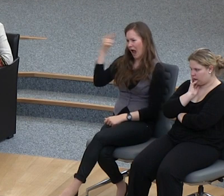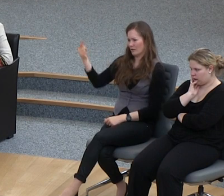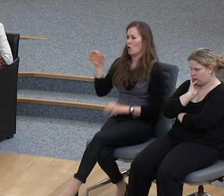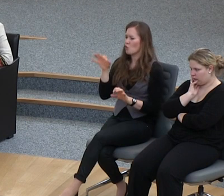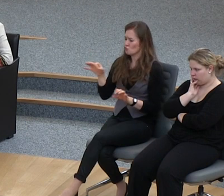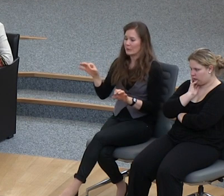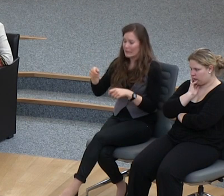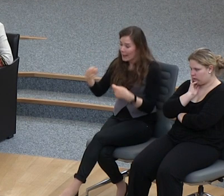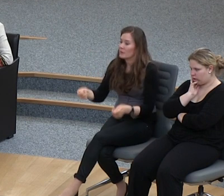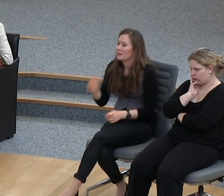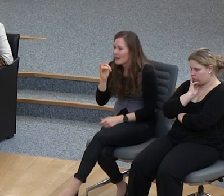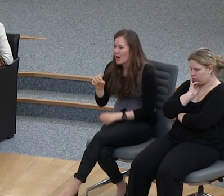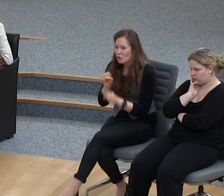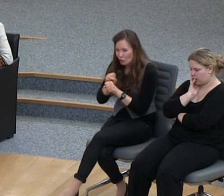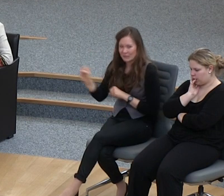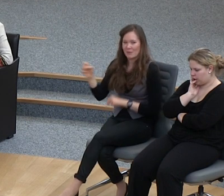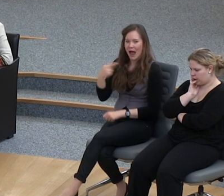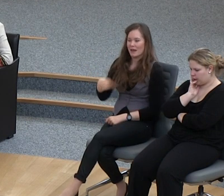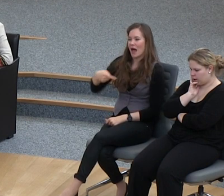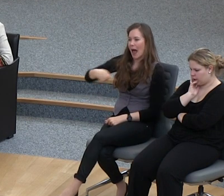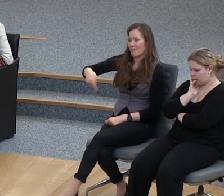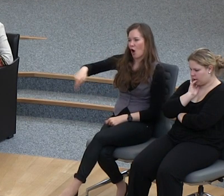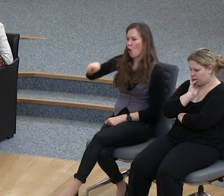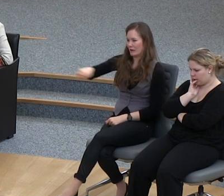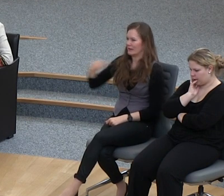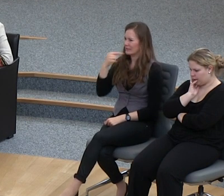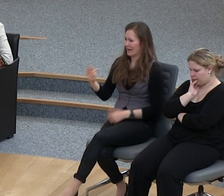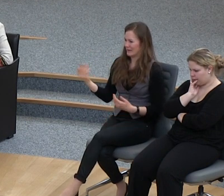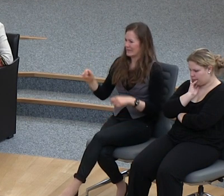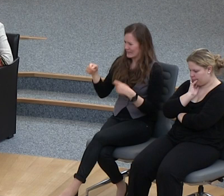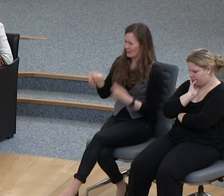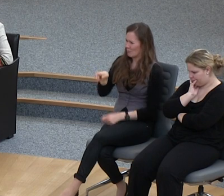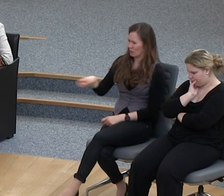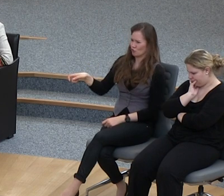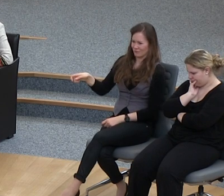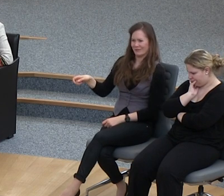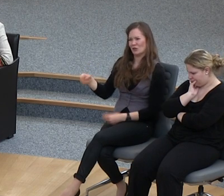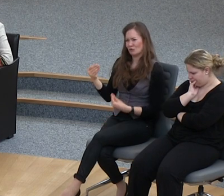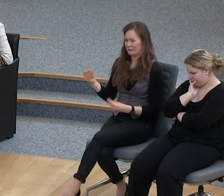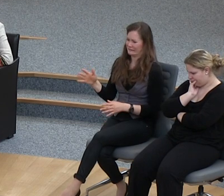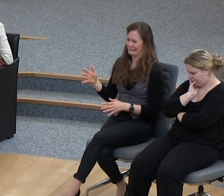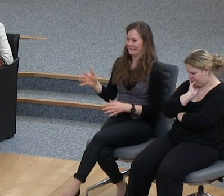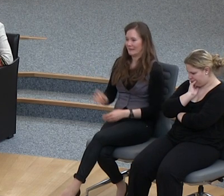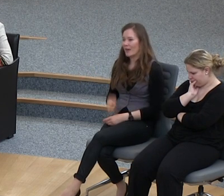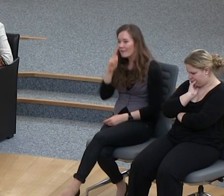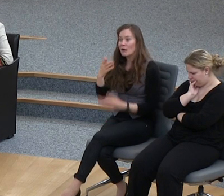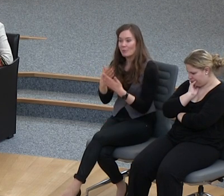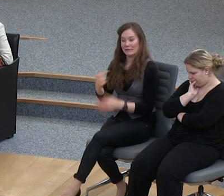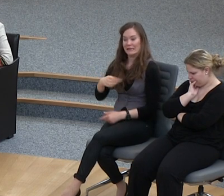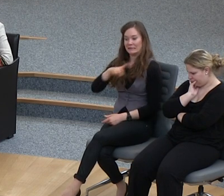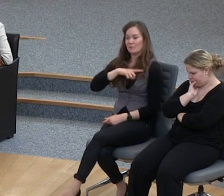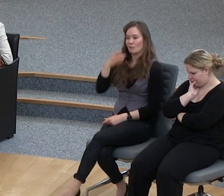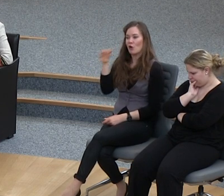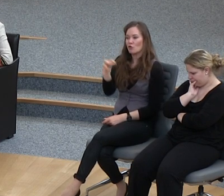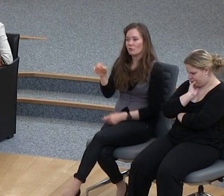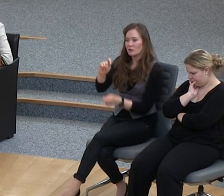Frage, aber sagen alle Abgeordneten, jetzt geht er mal alle in den Sozialausschuss, ne? Aber wenn ich in der Kommune was verändern will,